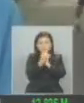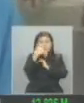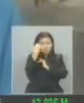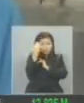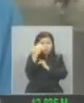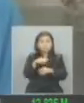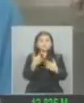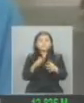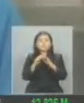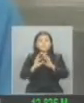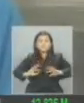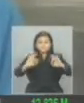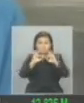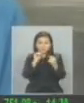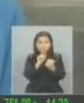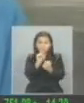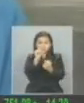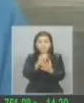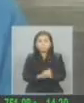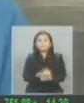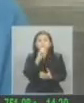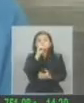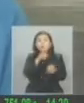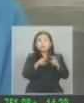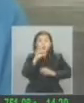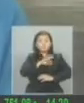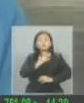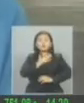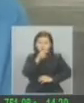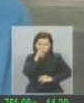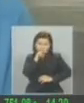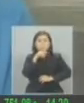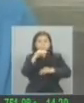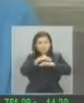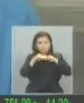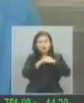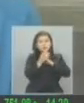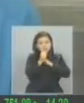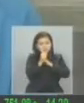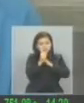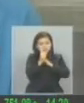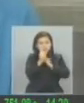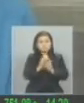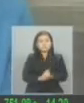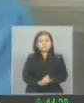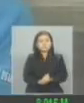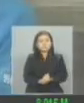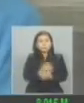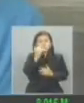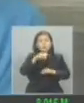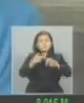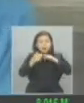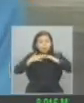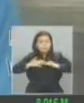โดยตรงนี้เนี่ยในแง่มุมของผมก็คือเป็นเรื่องที่ดีที่จะลดความรุนแ